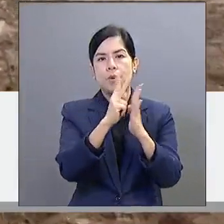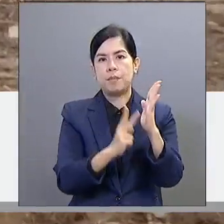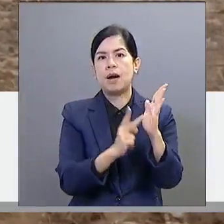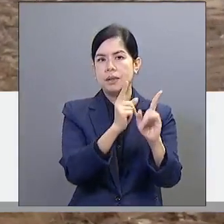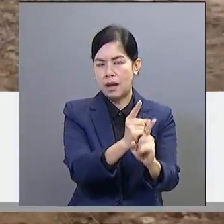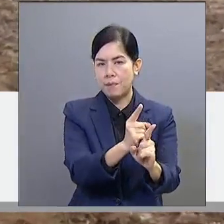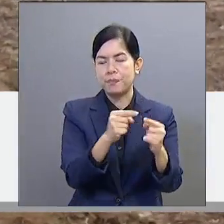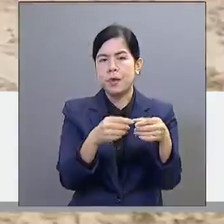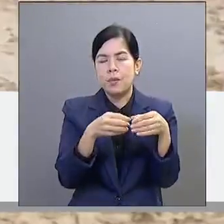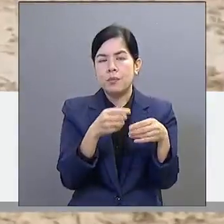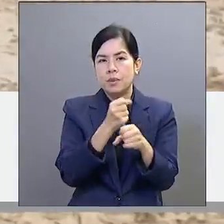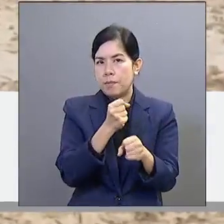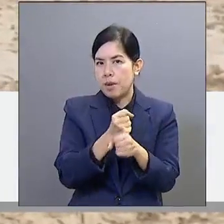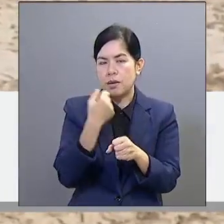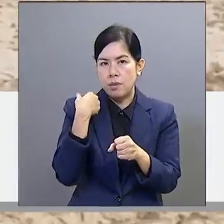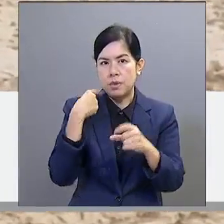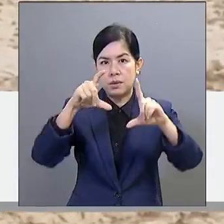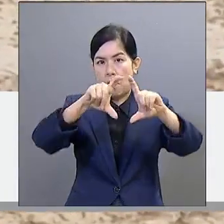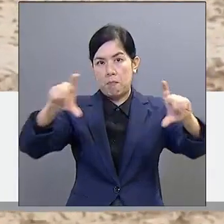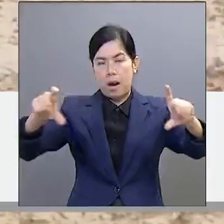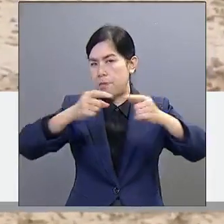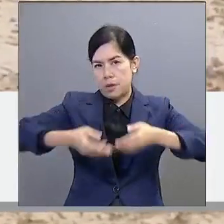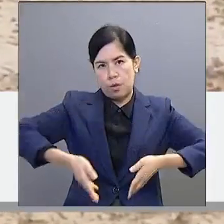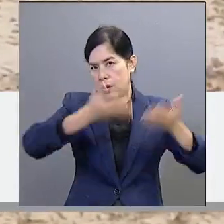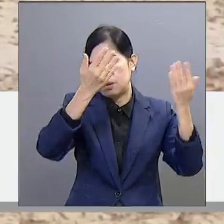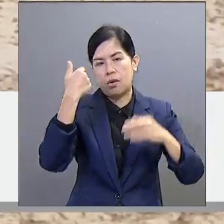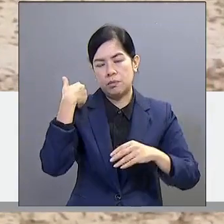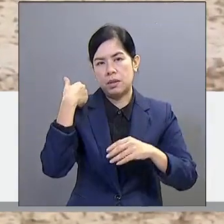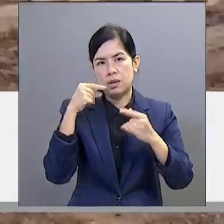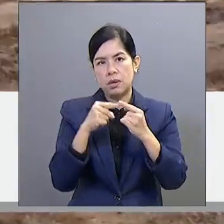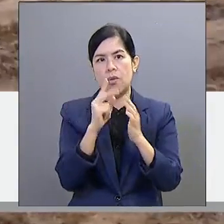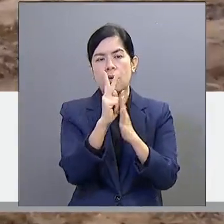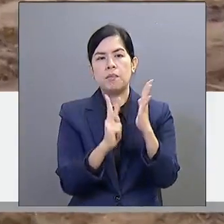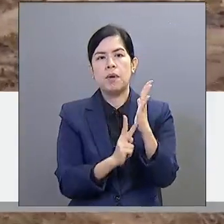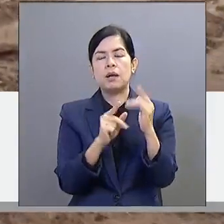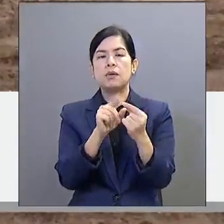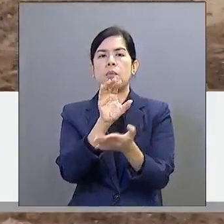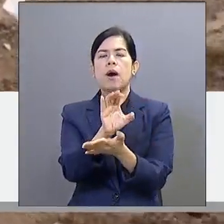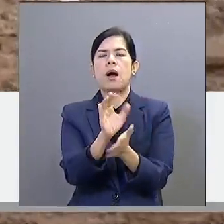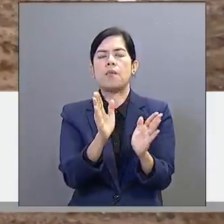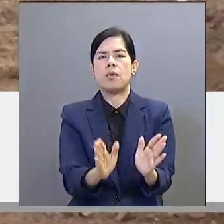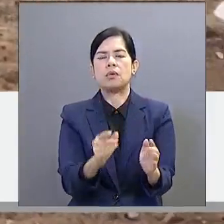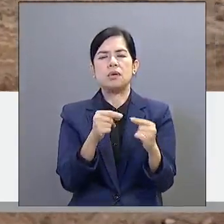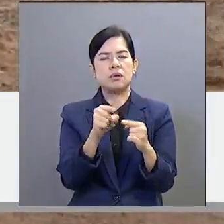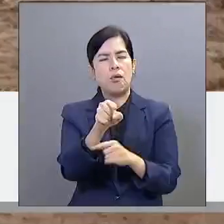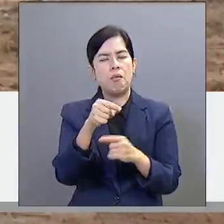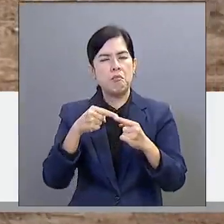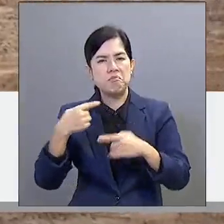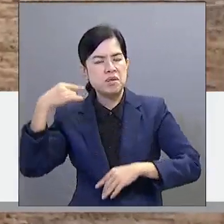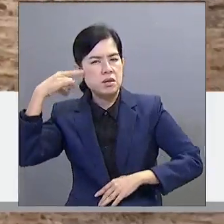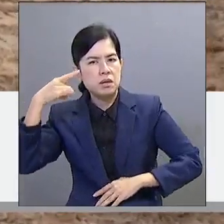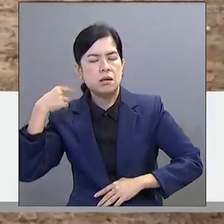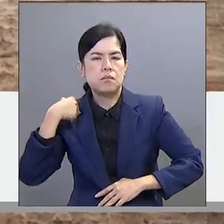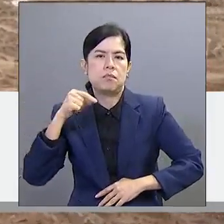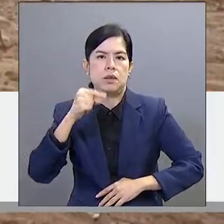ก็เลยเข้าไปรื้อถอนป้ายทั้งหมดออกจากพื้นที่นะคะโดยจากบังคับใช้กฎหมายกับคนที่ฝ่าฝืนอ้างสิทธิ์ในที่ดินต่อไป